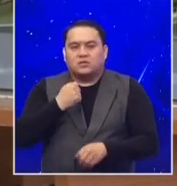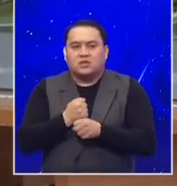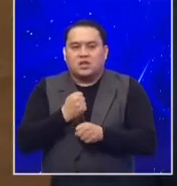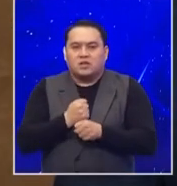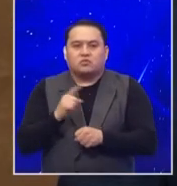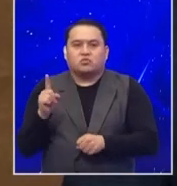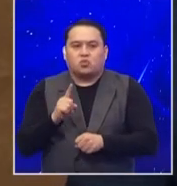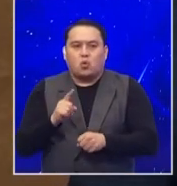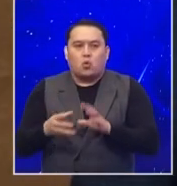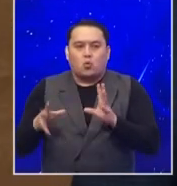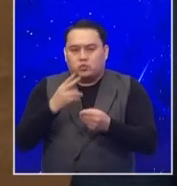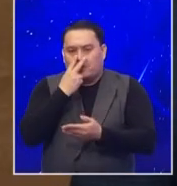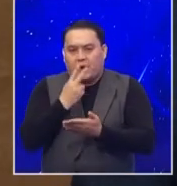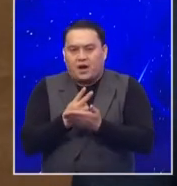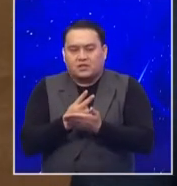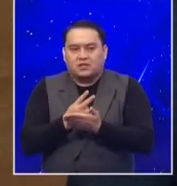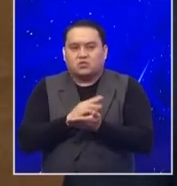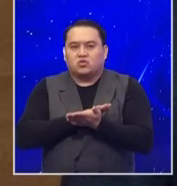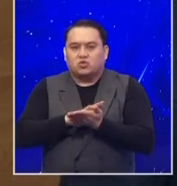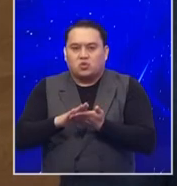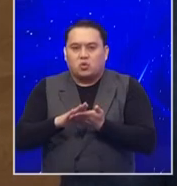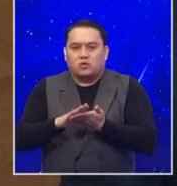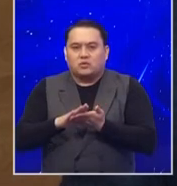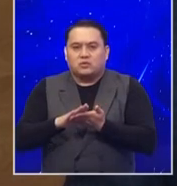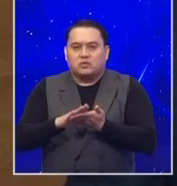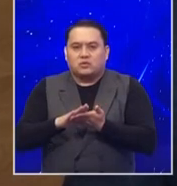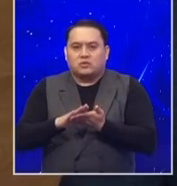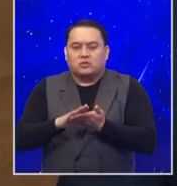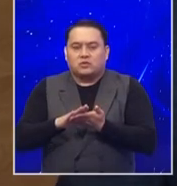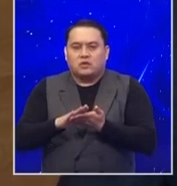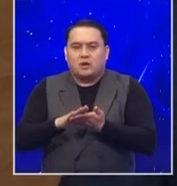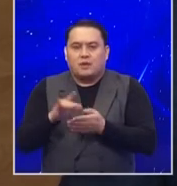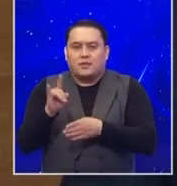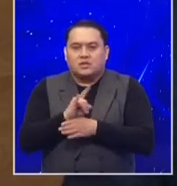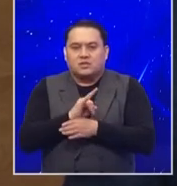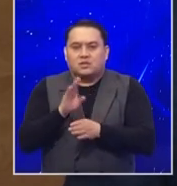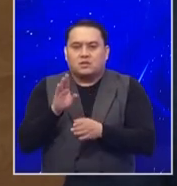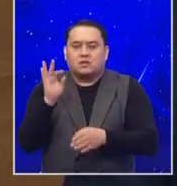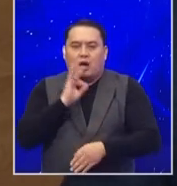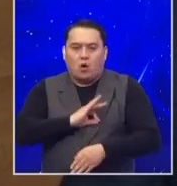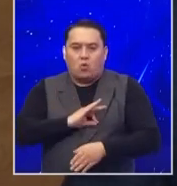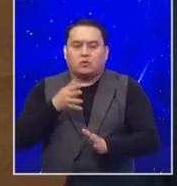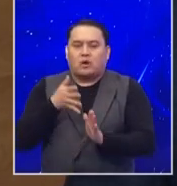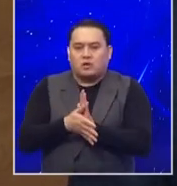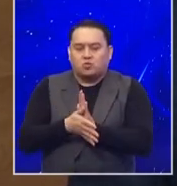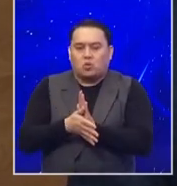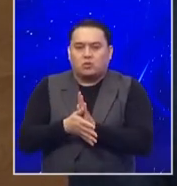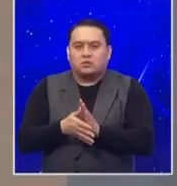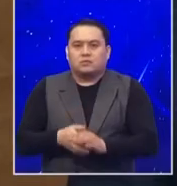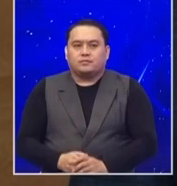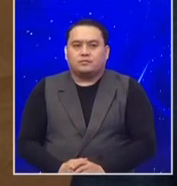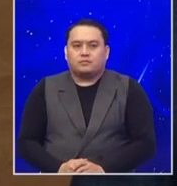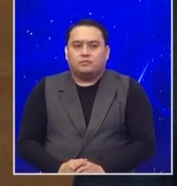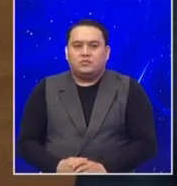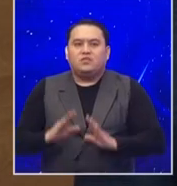для всеобщего декларирования, чтобы прозрачности было получаемых доходах и их затраты.